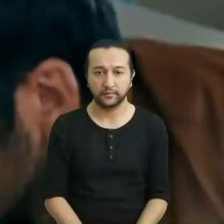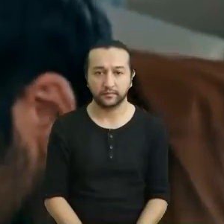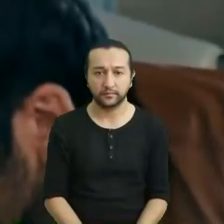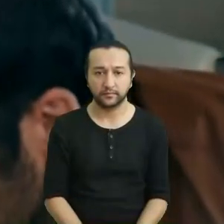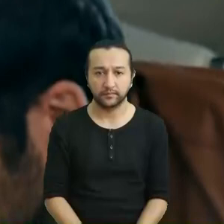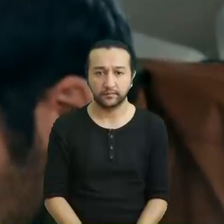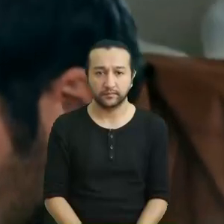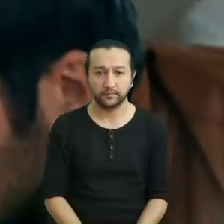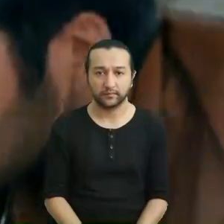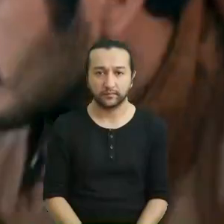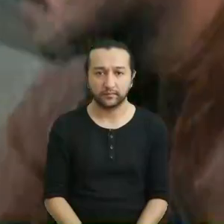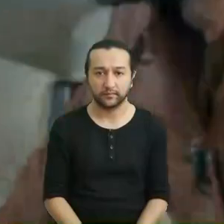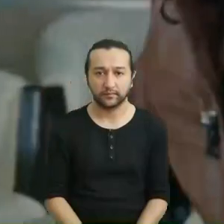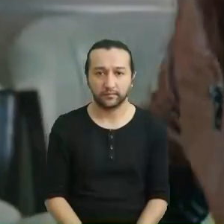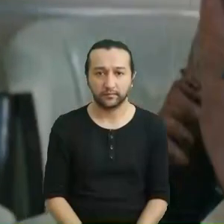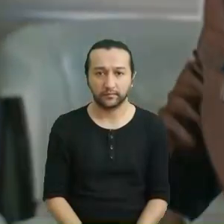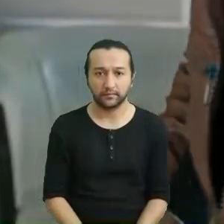yardımcı oldu.